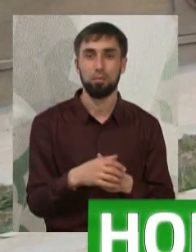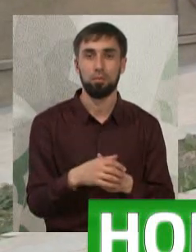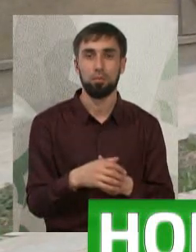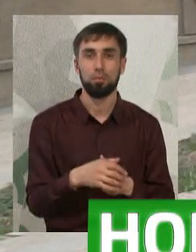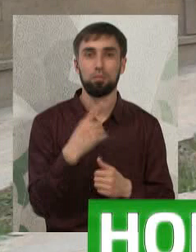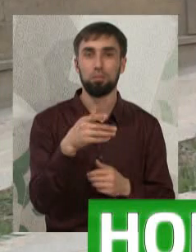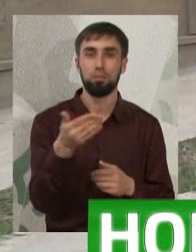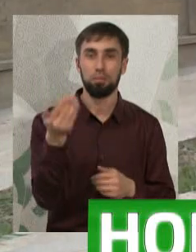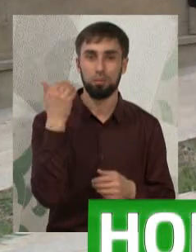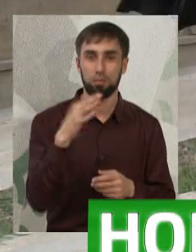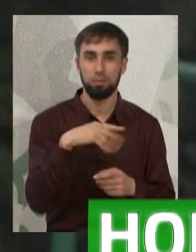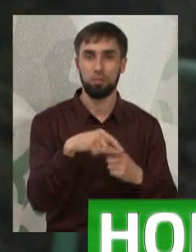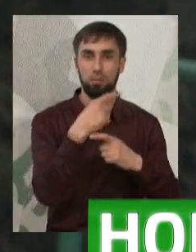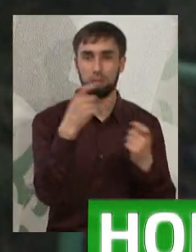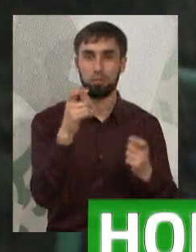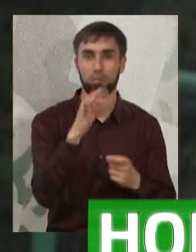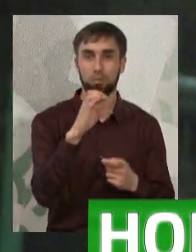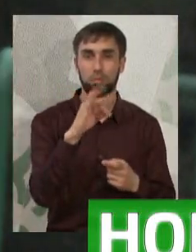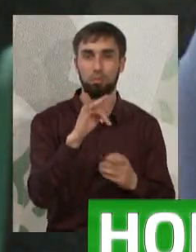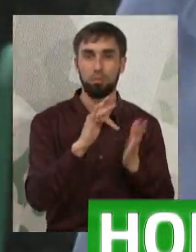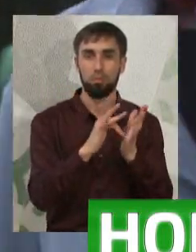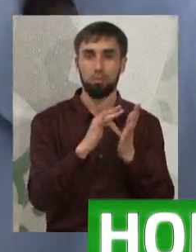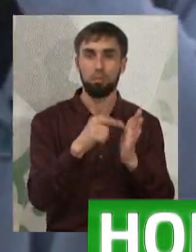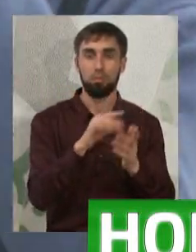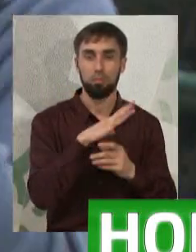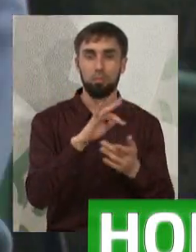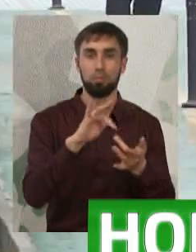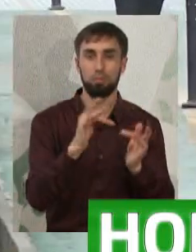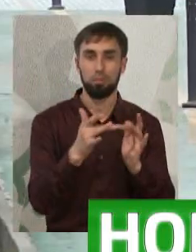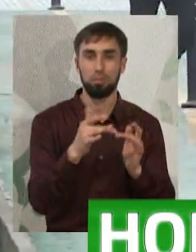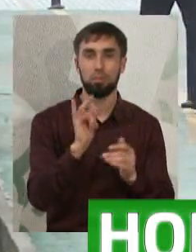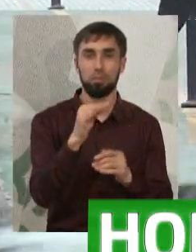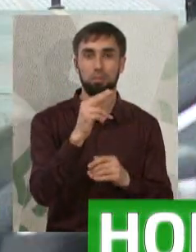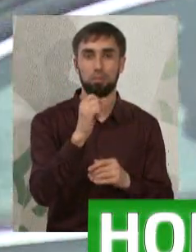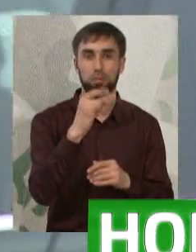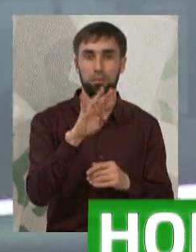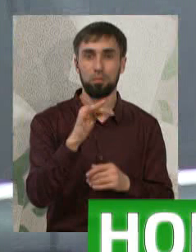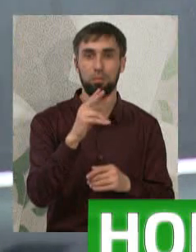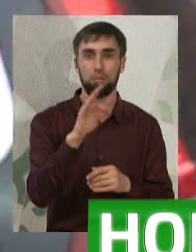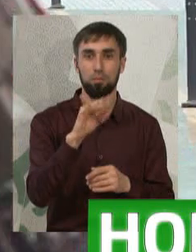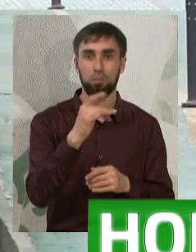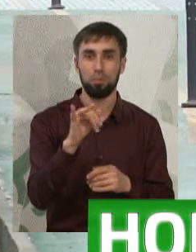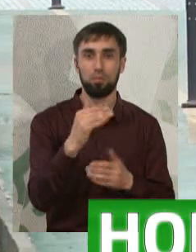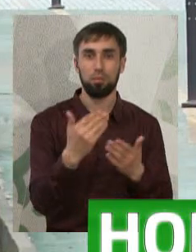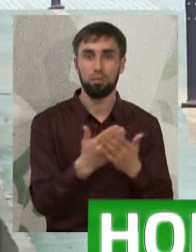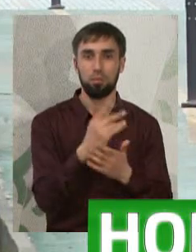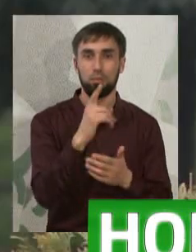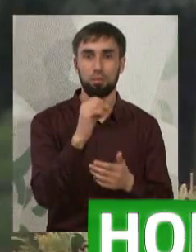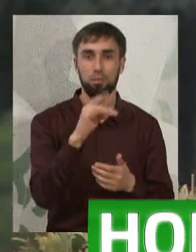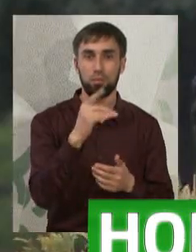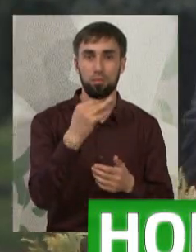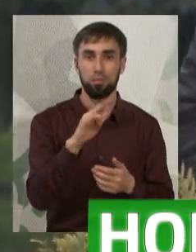стран ранее появилась на сайте Ростуризма. В этот список попали и Чешская Республика, Колумбия, Австрия, Новая Зеландия.